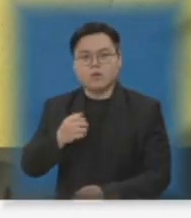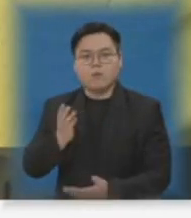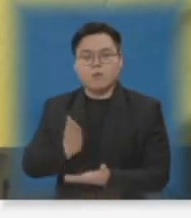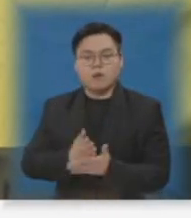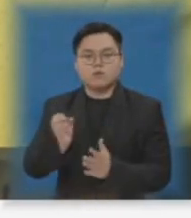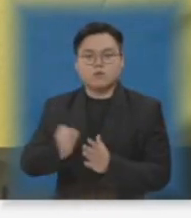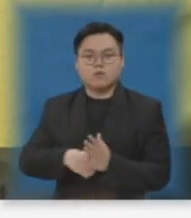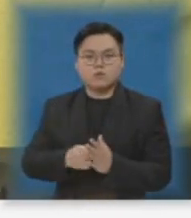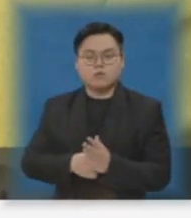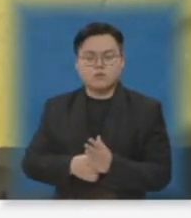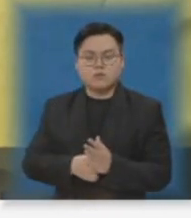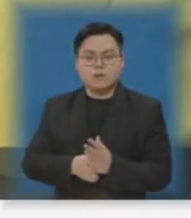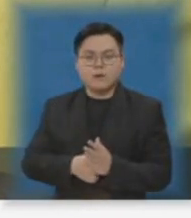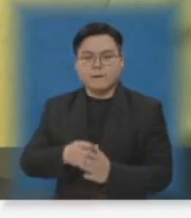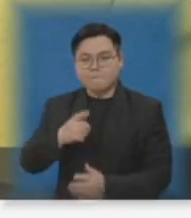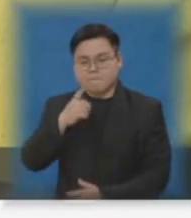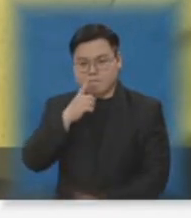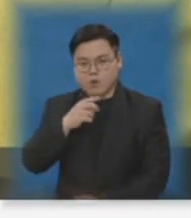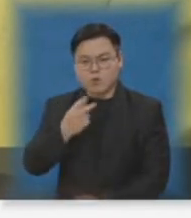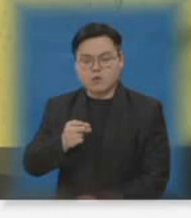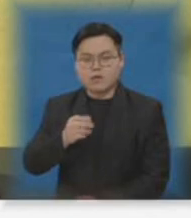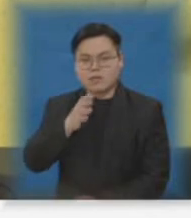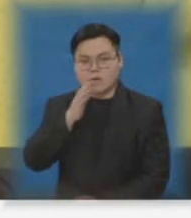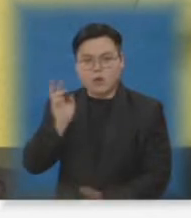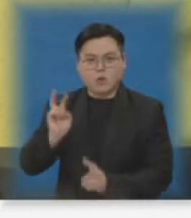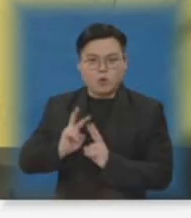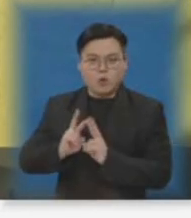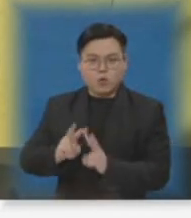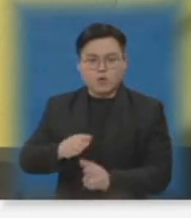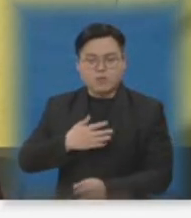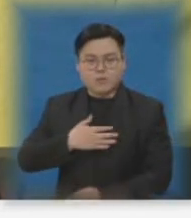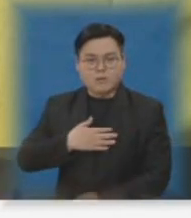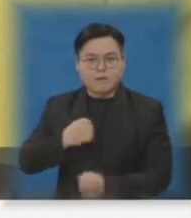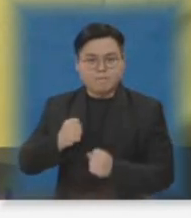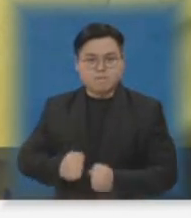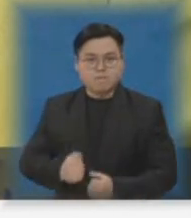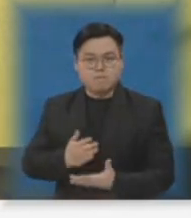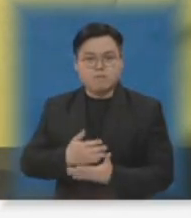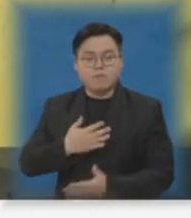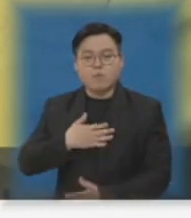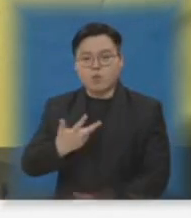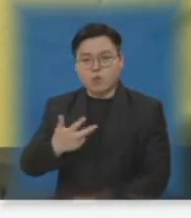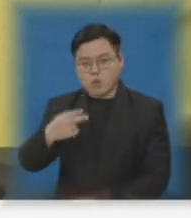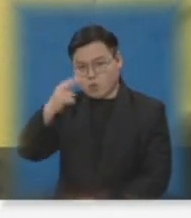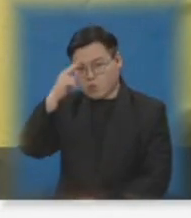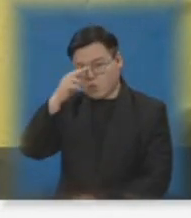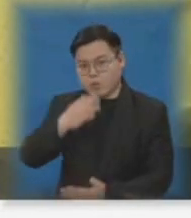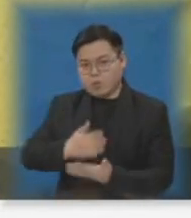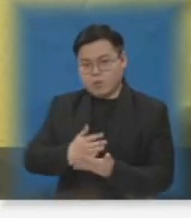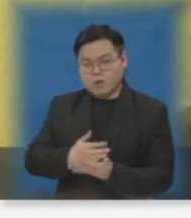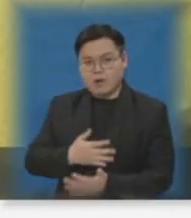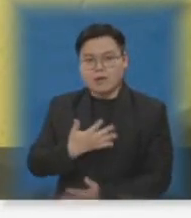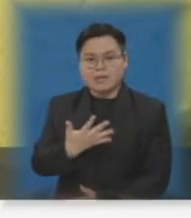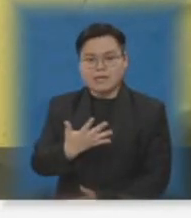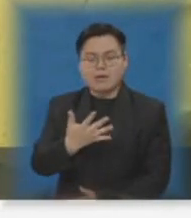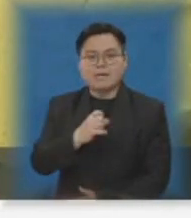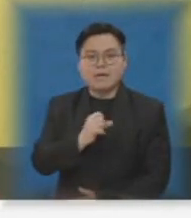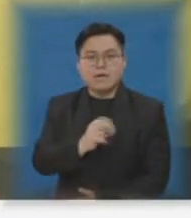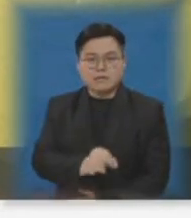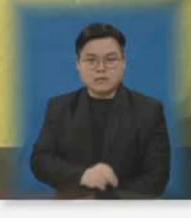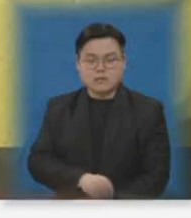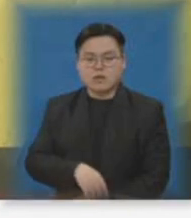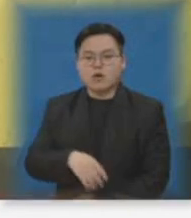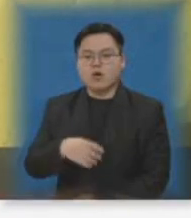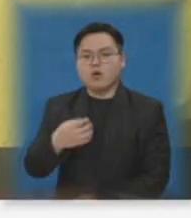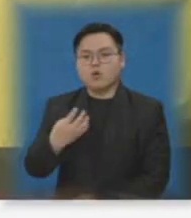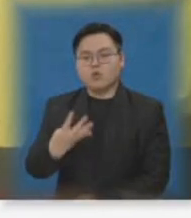ирэхмлэх зүйлийг насаараа ирэхмдэж ирсэн. Өөрөө би 3 хүүтэй хүн. Тэгээ 2 5 ачтай, 1 4